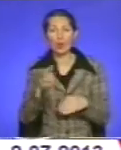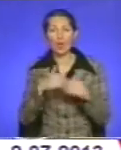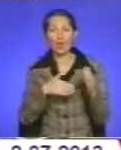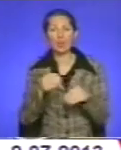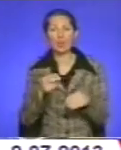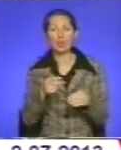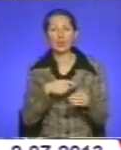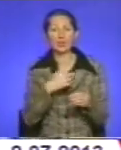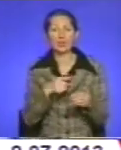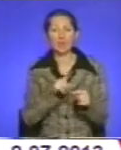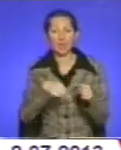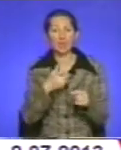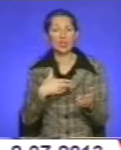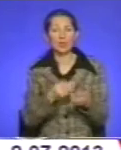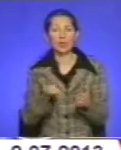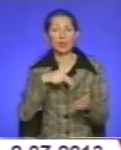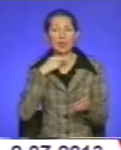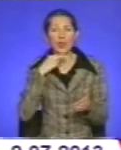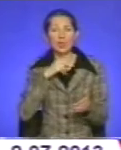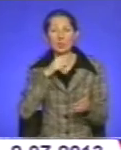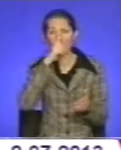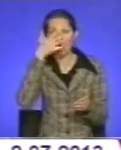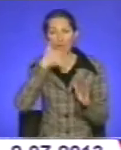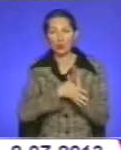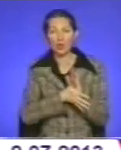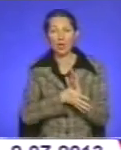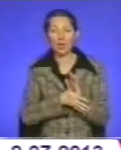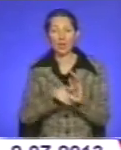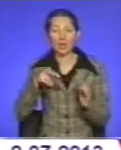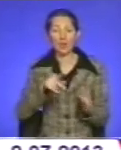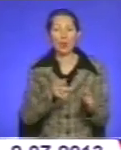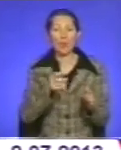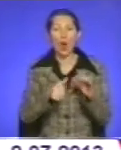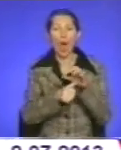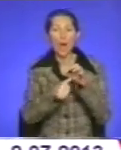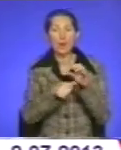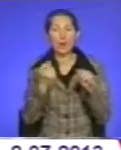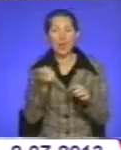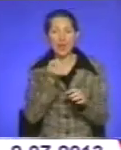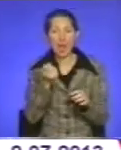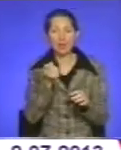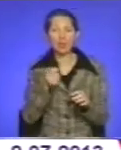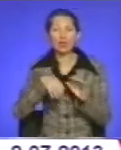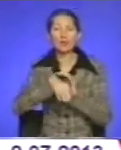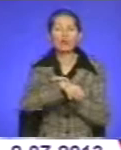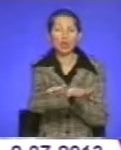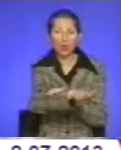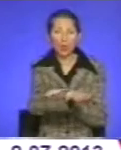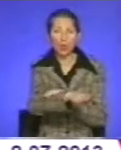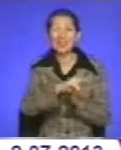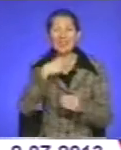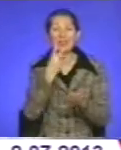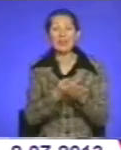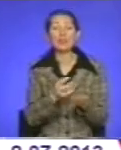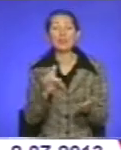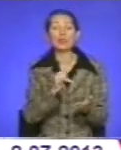своєї безпечності, нерозуміння нападають на те, що пішли по грибі ягоди, но просунули руку і так далі, не дивлячись